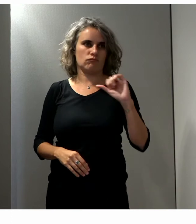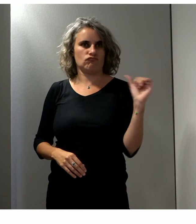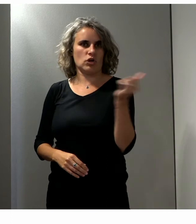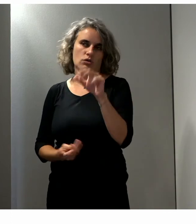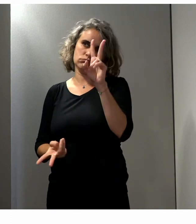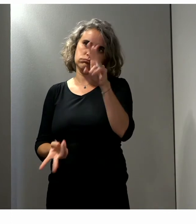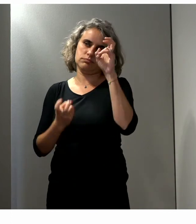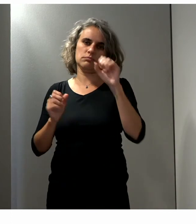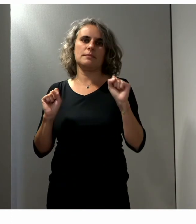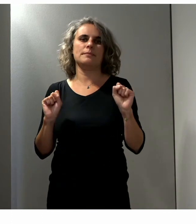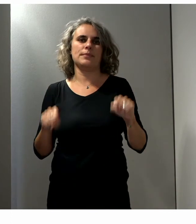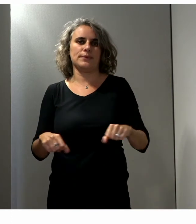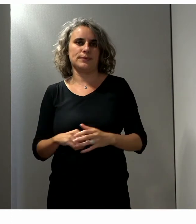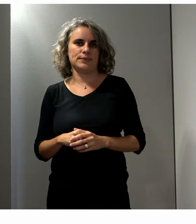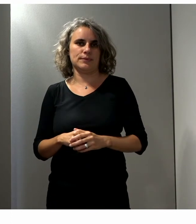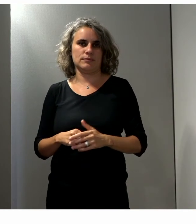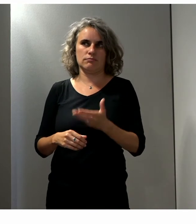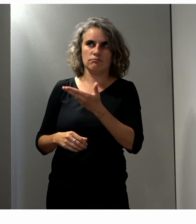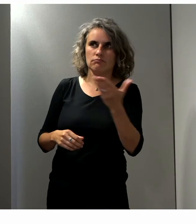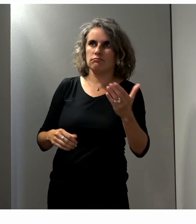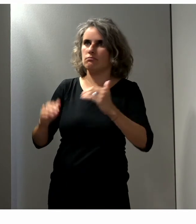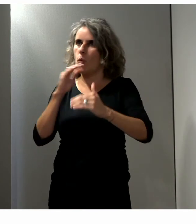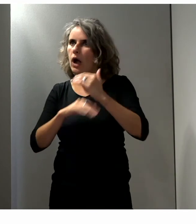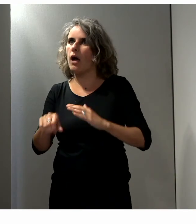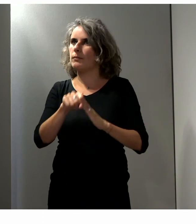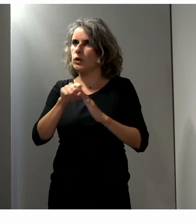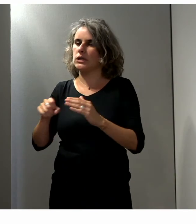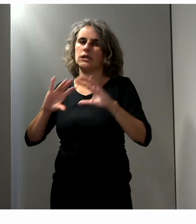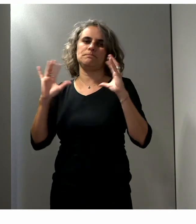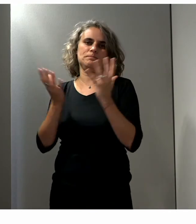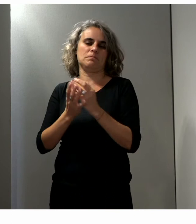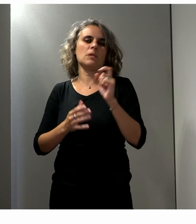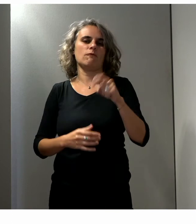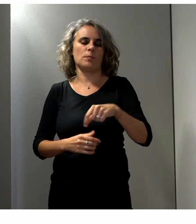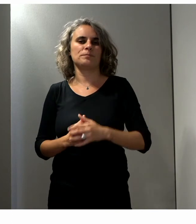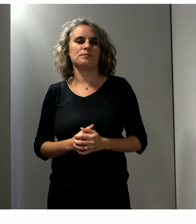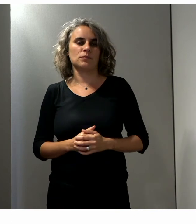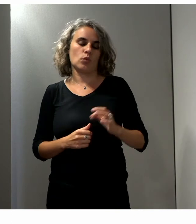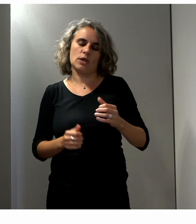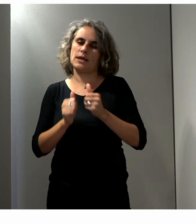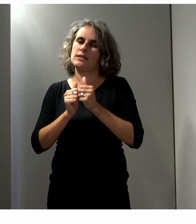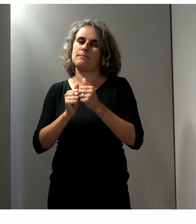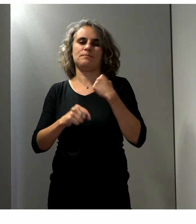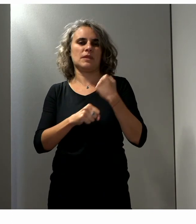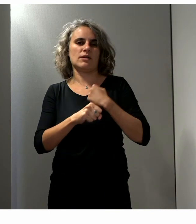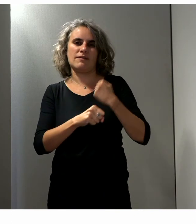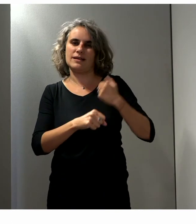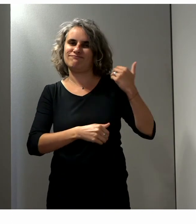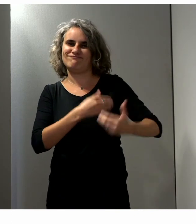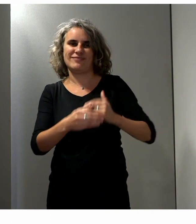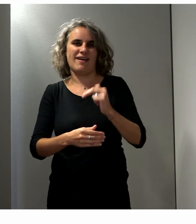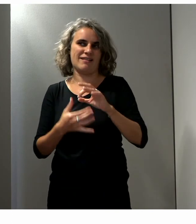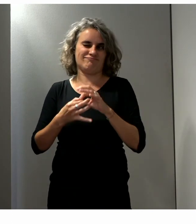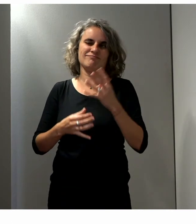les engagements de campagne, les priorités de chacun des candidats. Donc nous allons y travailler ensemble, Jérémy, hein, on va